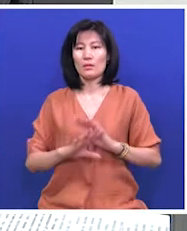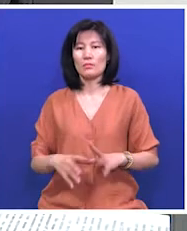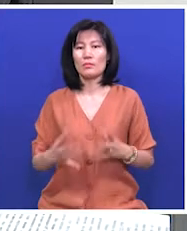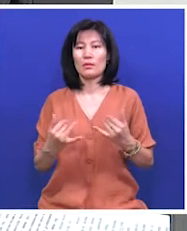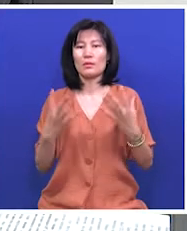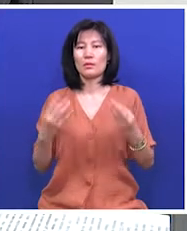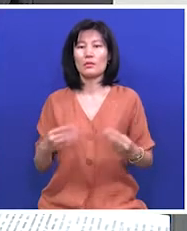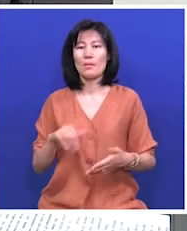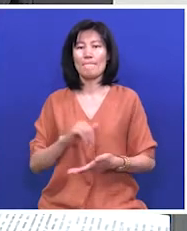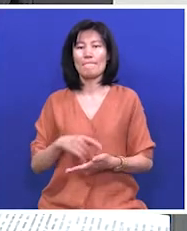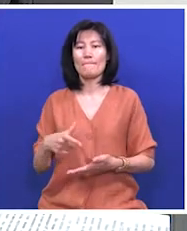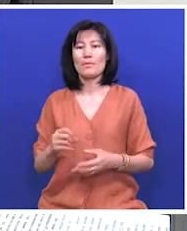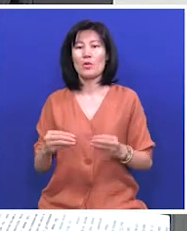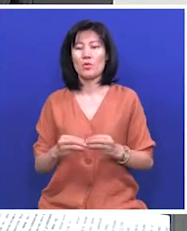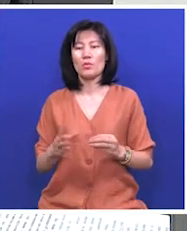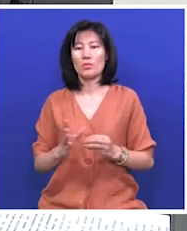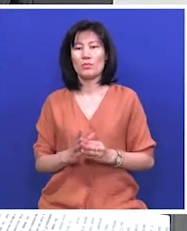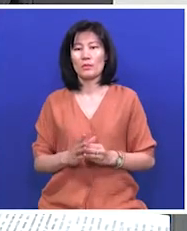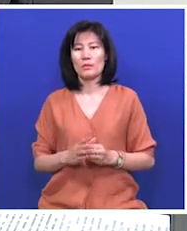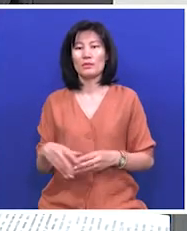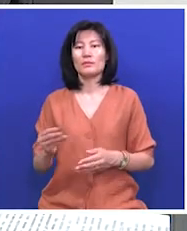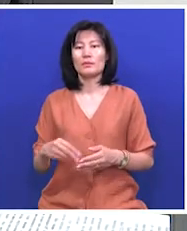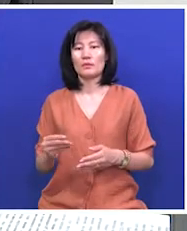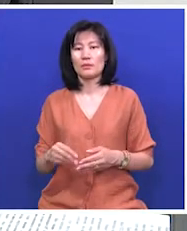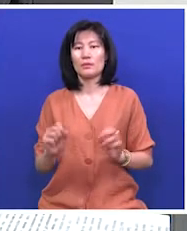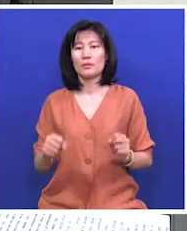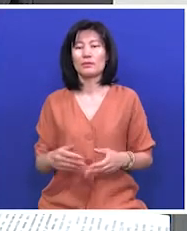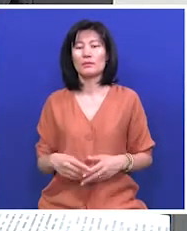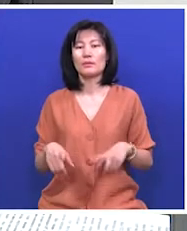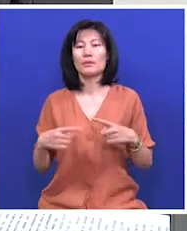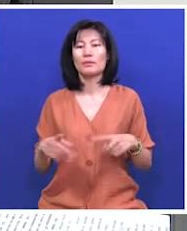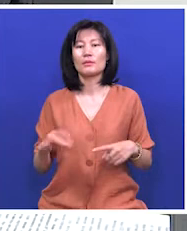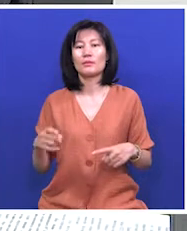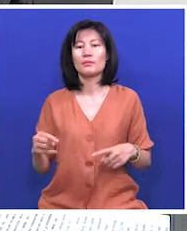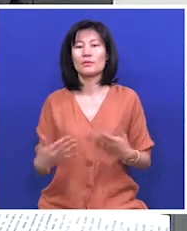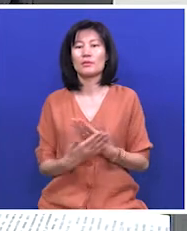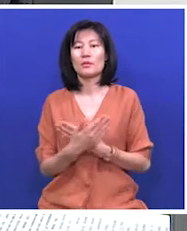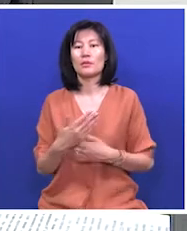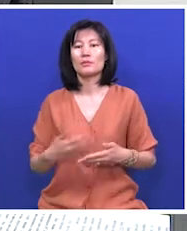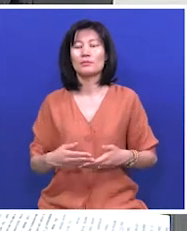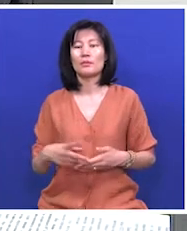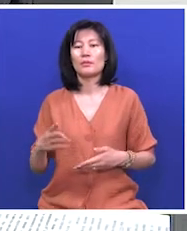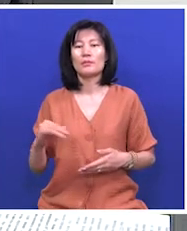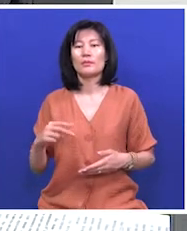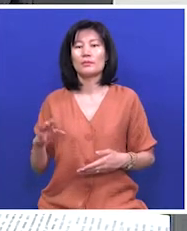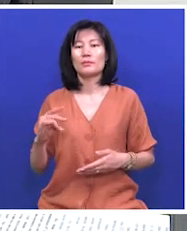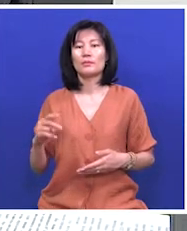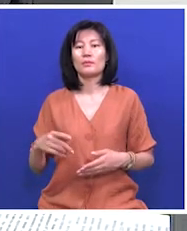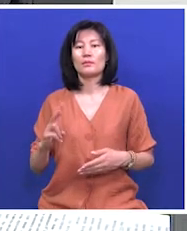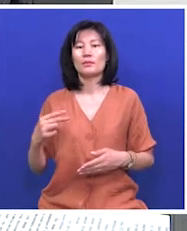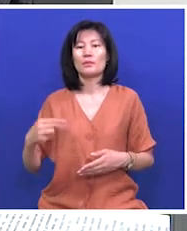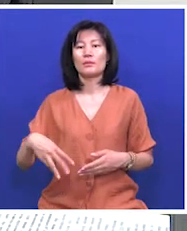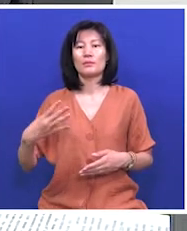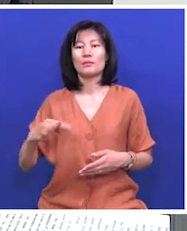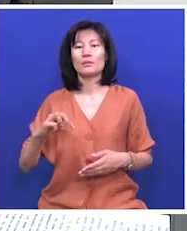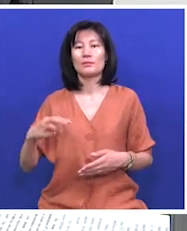алмаймыз. Қазіргі баға 10-15 теңгенің арасында. Кейбір жаңадан пісіп жетілген